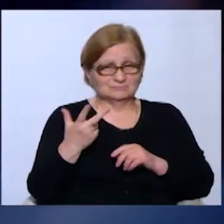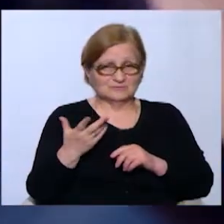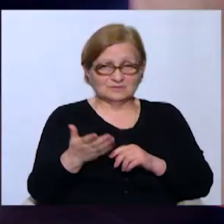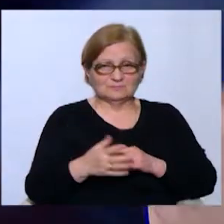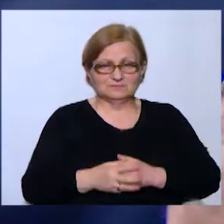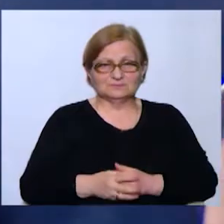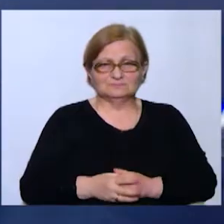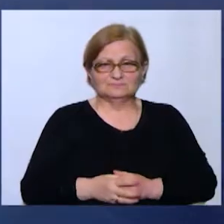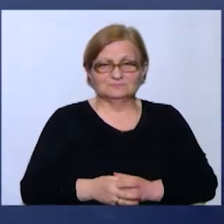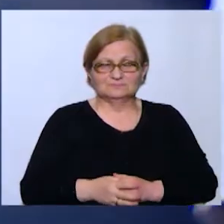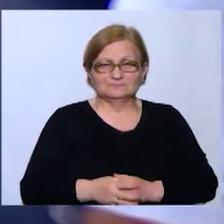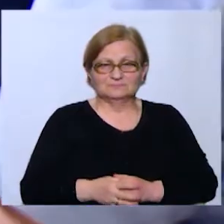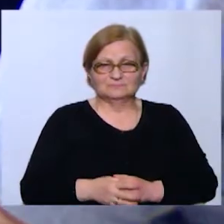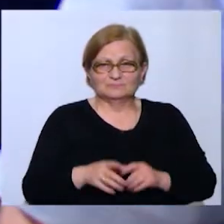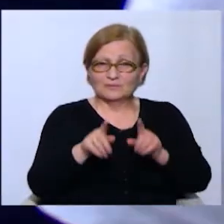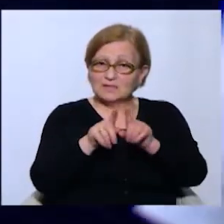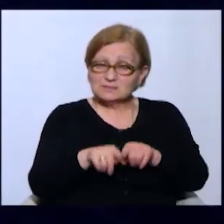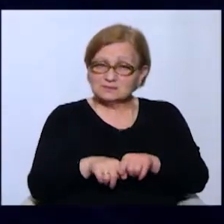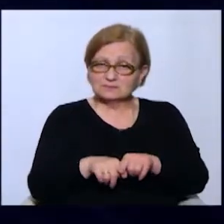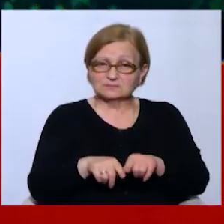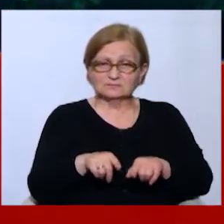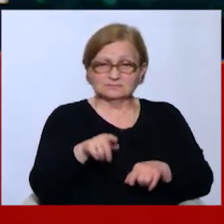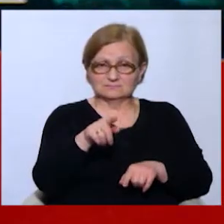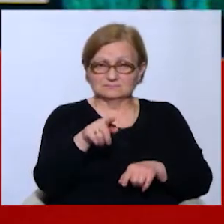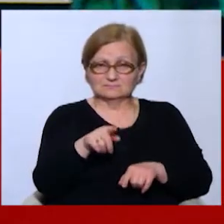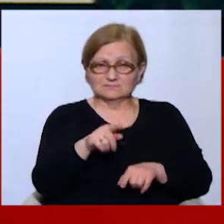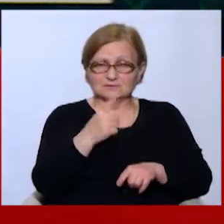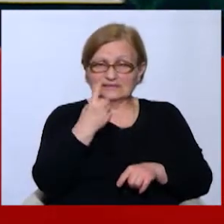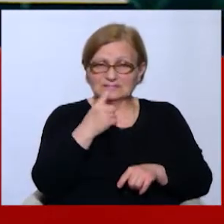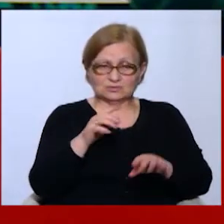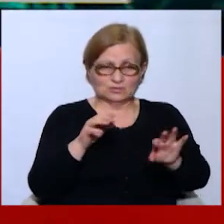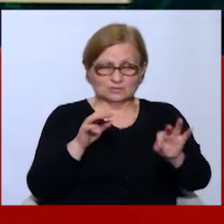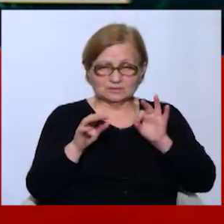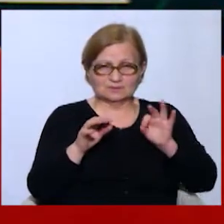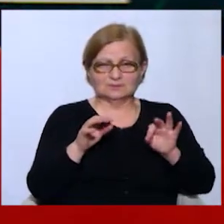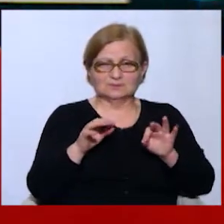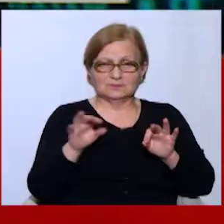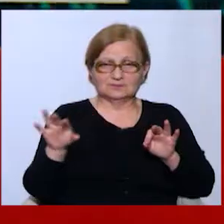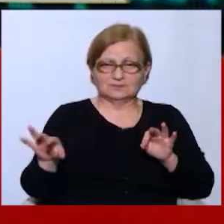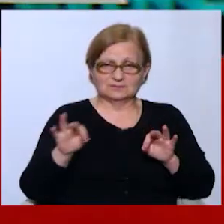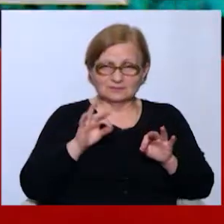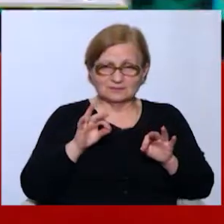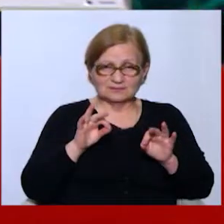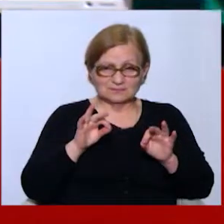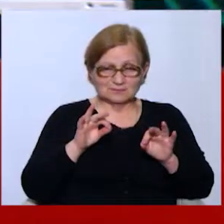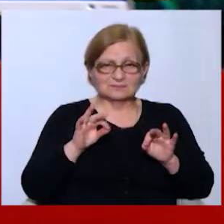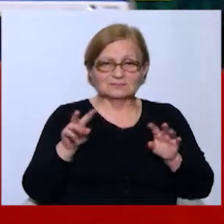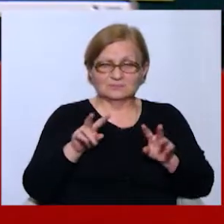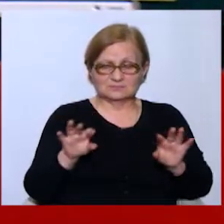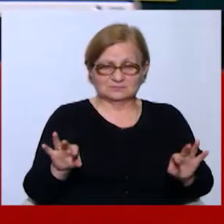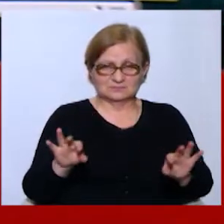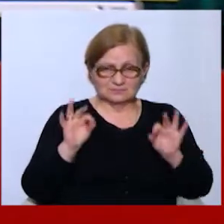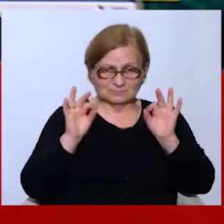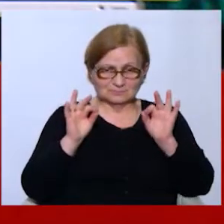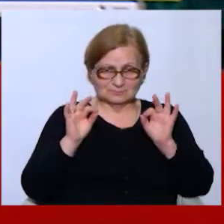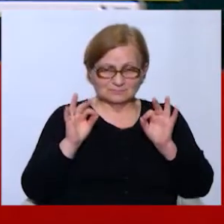13. აი ასეთნაირად თითოეული ფურცელი, აი ასე, ერთი-ერთი ჭიქიდან, მეორე-მეორე